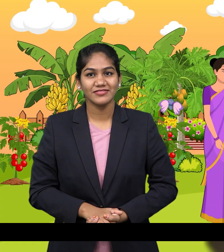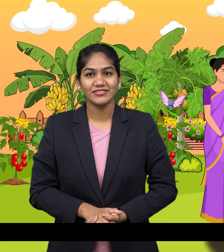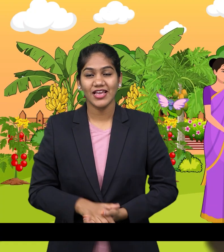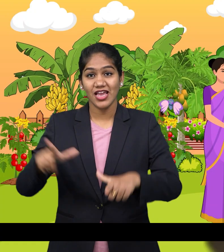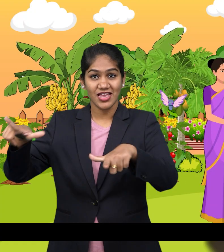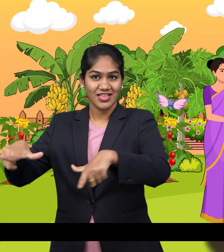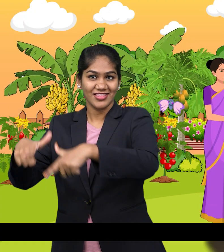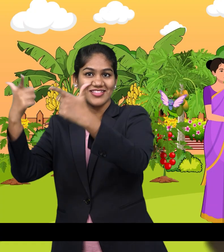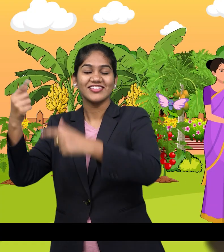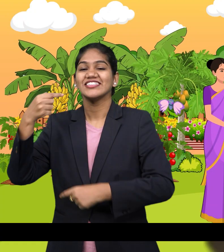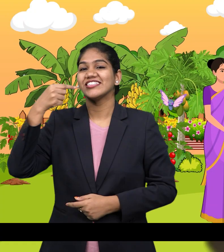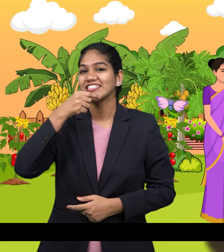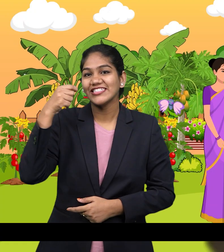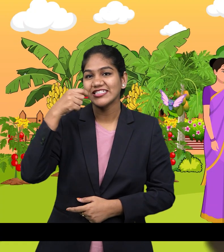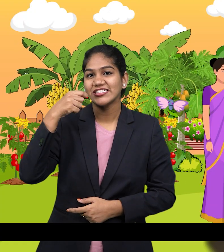नीम,